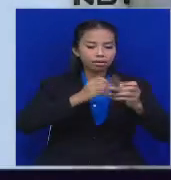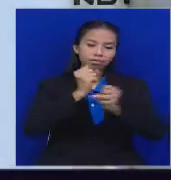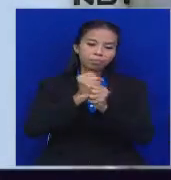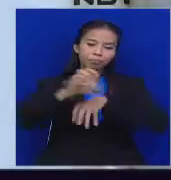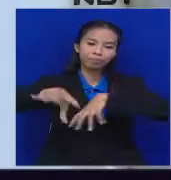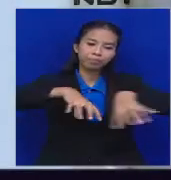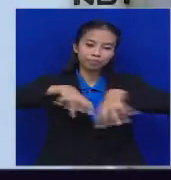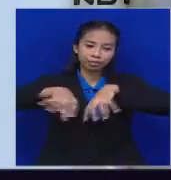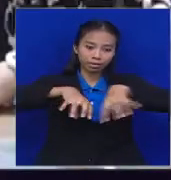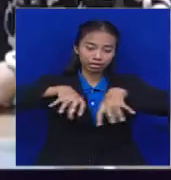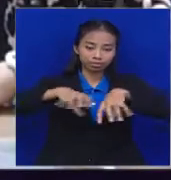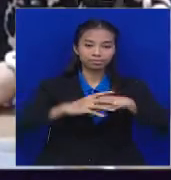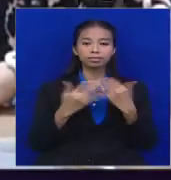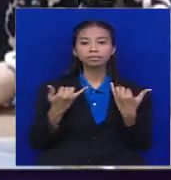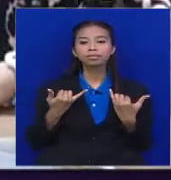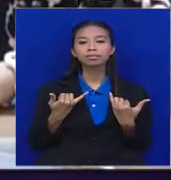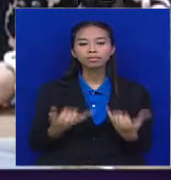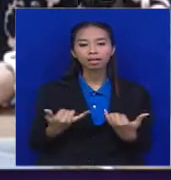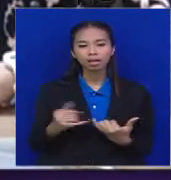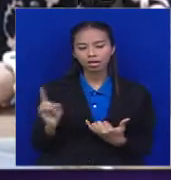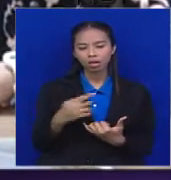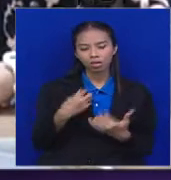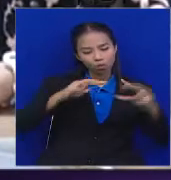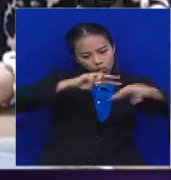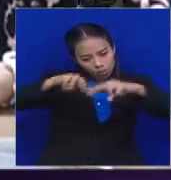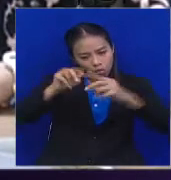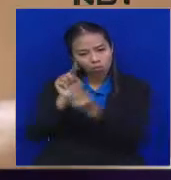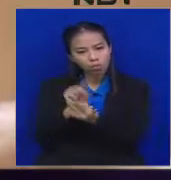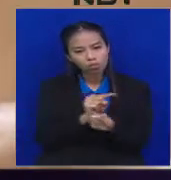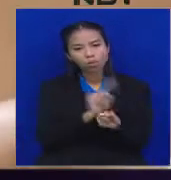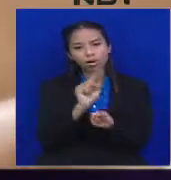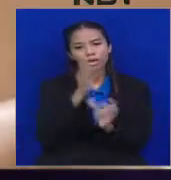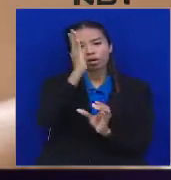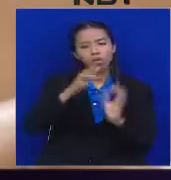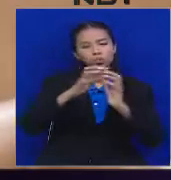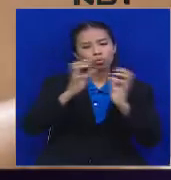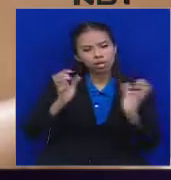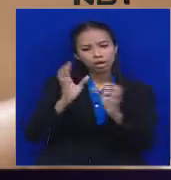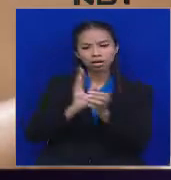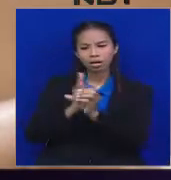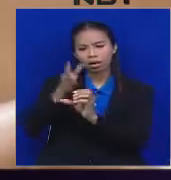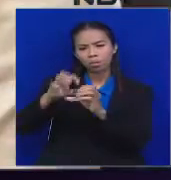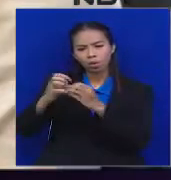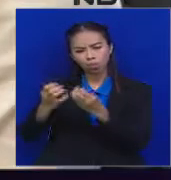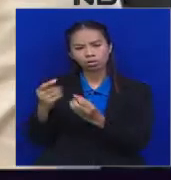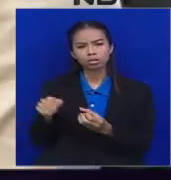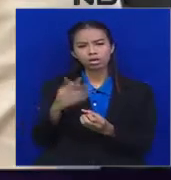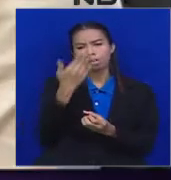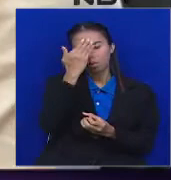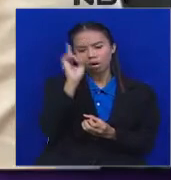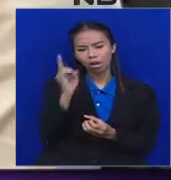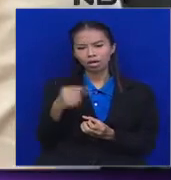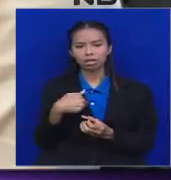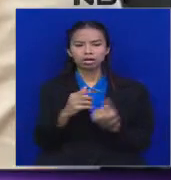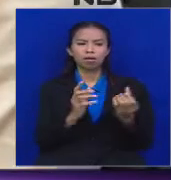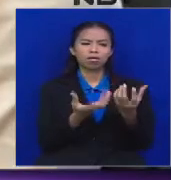ผลิตทั้งนี้จากการสำรวจพบว่าทุเรียนและมังคุดไม่น่าจะได้รับผลกระทบเนื่องจากมีความต้องการมากกว่า